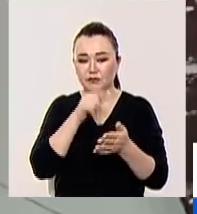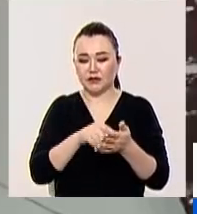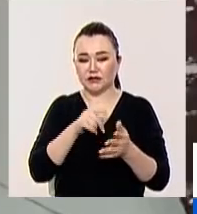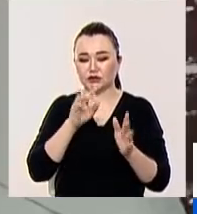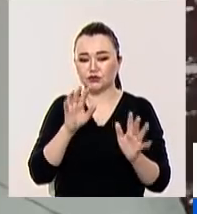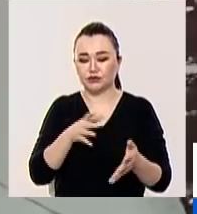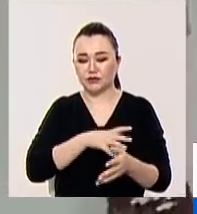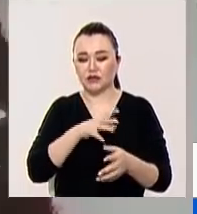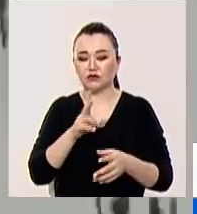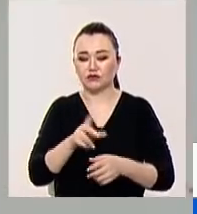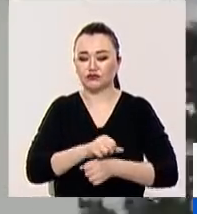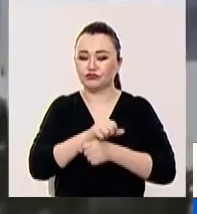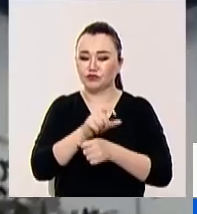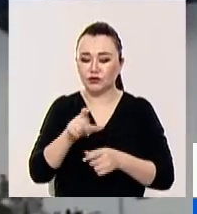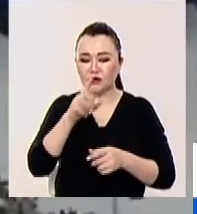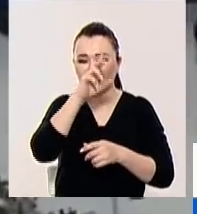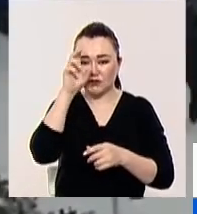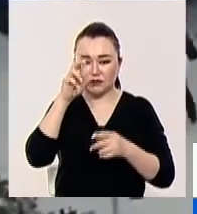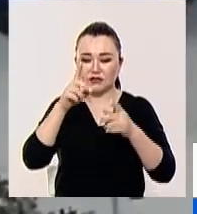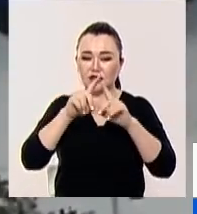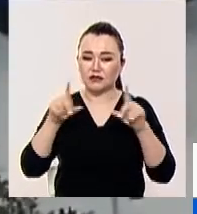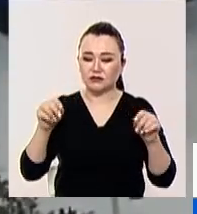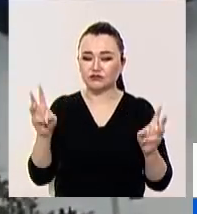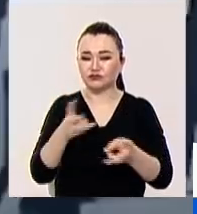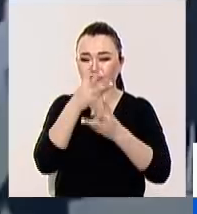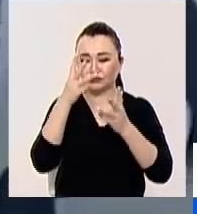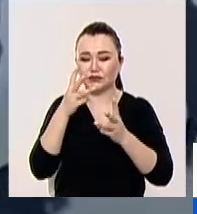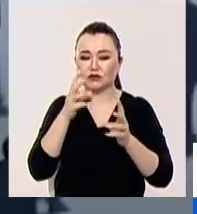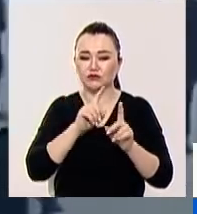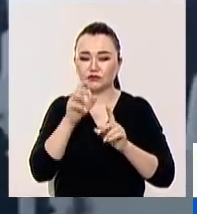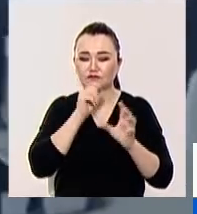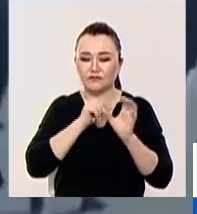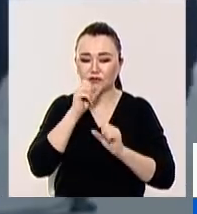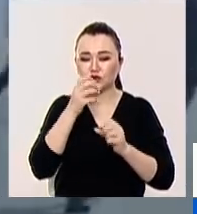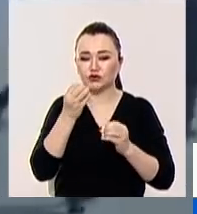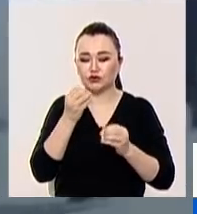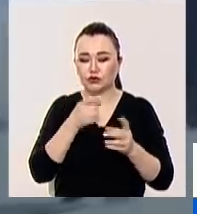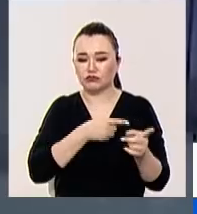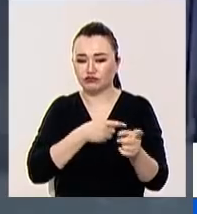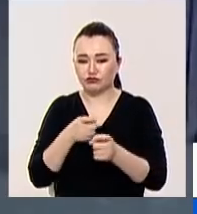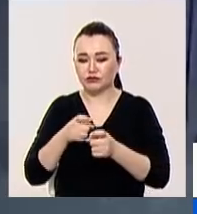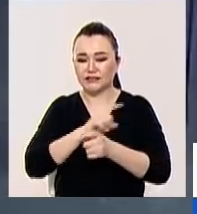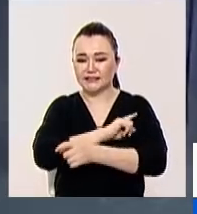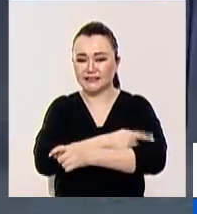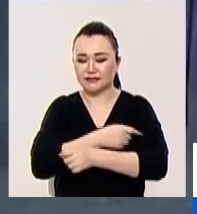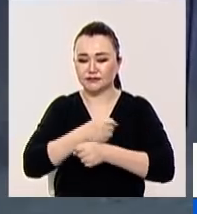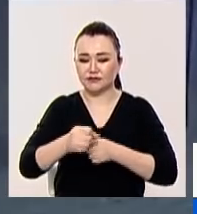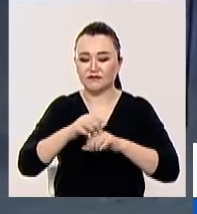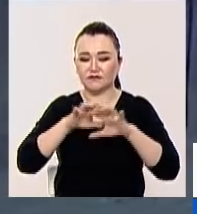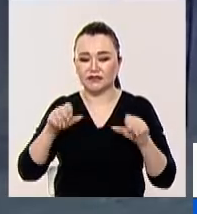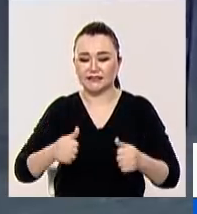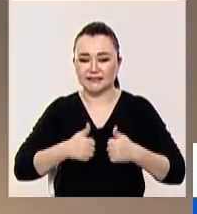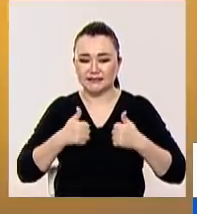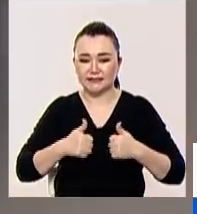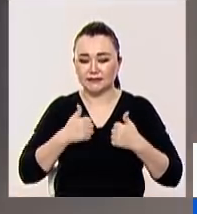прокурор бүлікшілер мемлекеттік ғимараттарды өртке орап, дүние мүлікті тонағаннан бөлек қарумен, күшпен билікті басып алуға